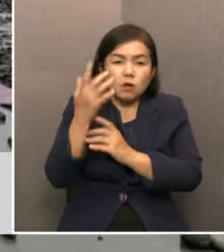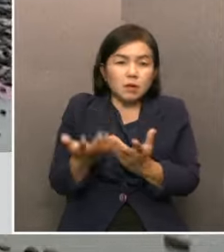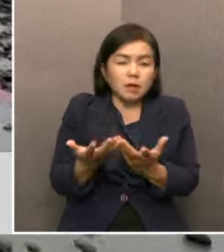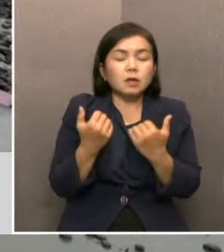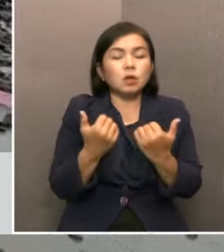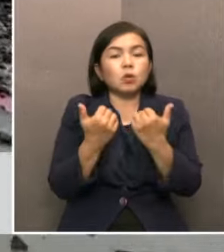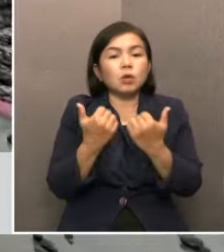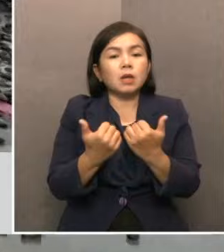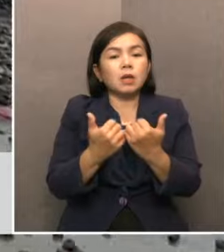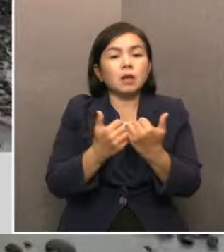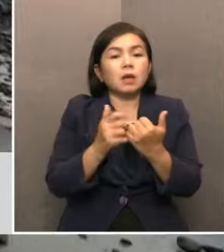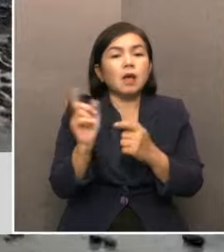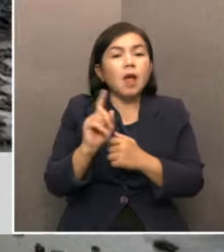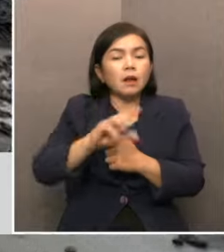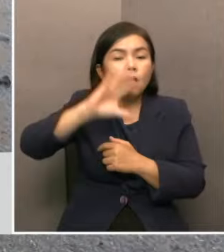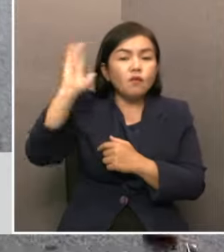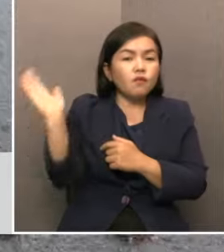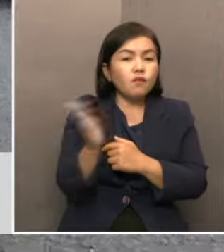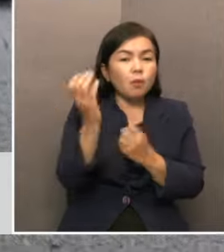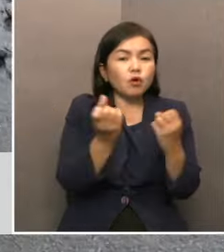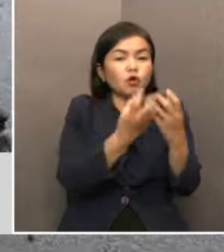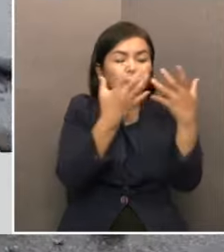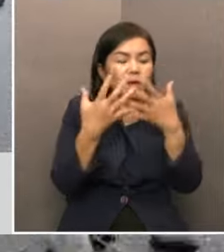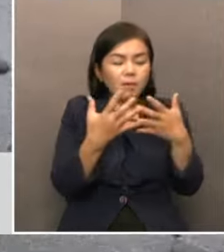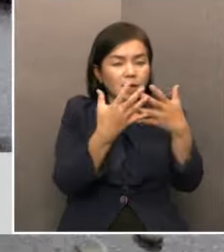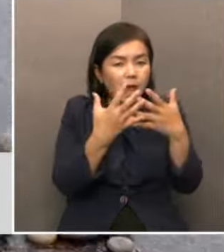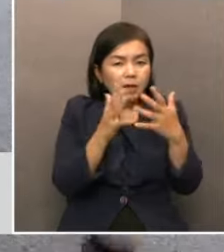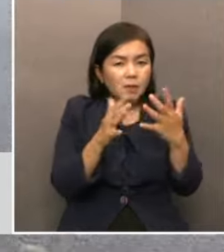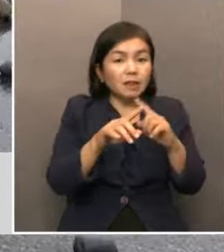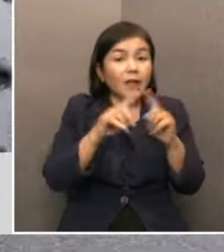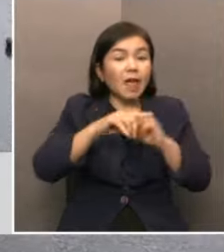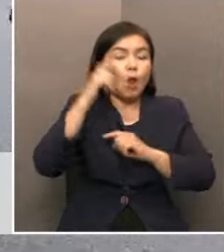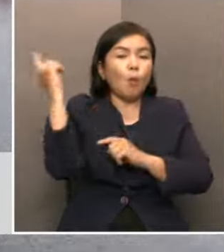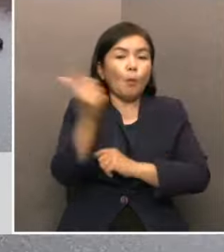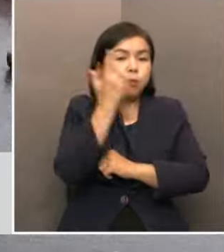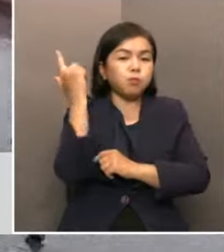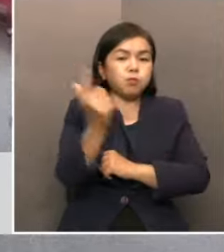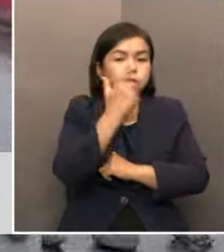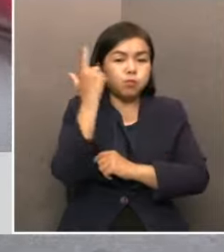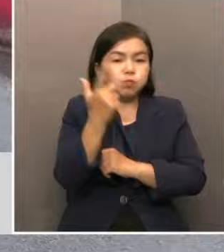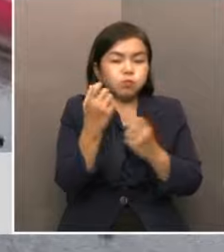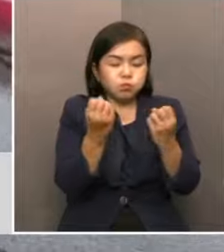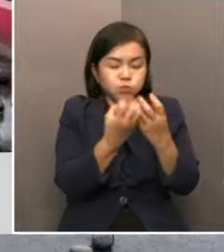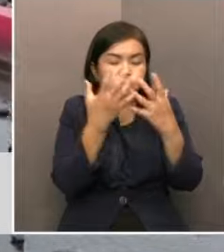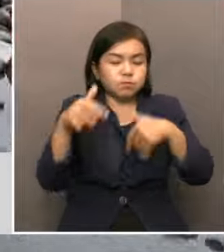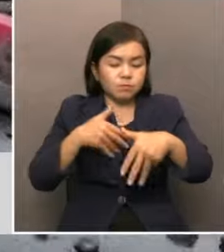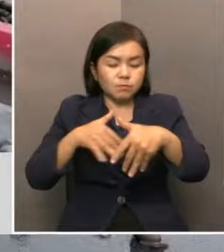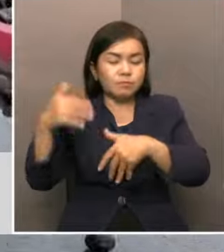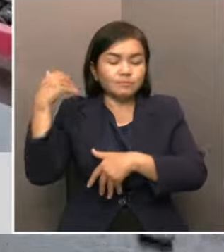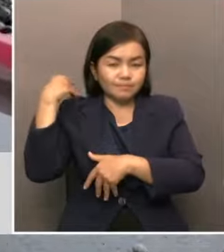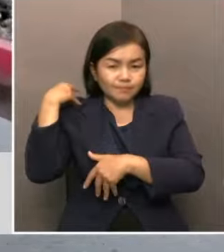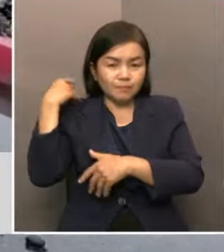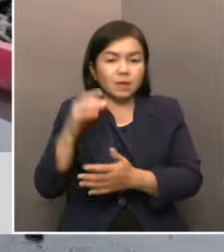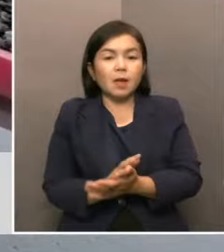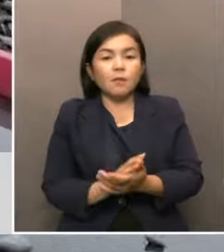ว่าศูนย์กลางของฮิลารีจะไม่ได้เคลื่อนเข้าสู่สหรัฐอเมริกาแต่ลมครับลมแรงนะครับสร้างผลกระทบในบางพื้นที่แล้วครับเมื่อวาน